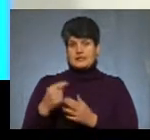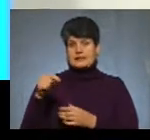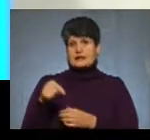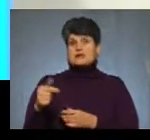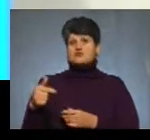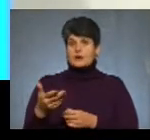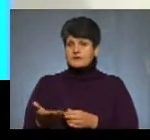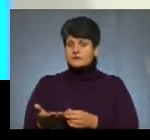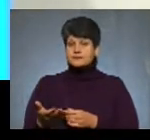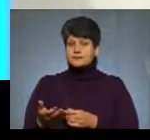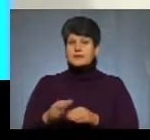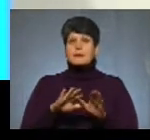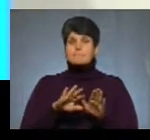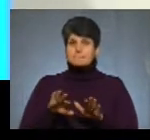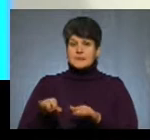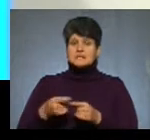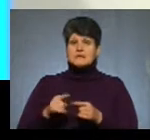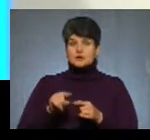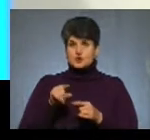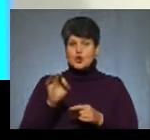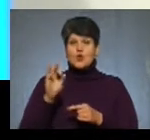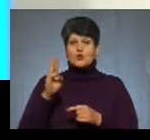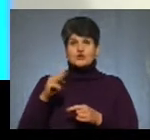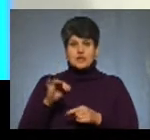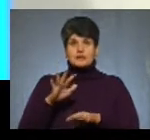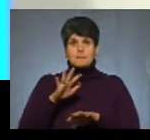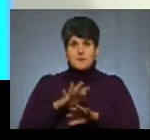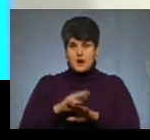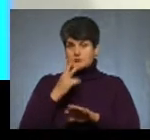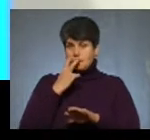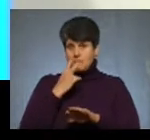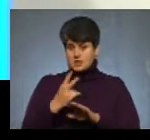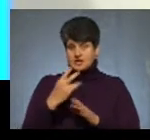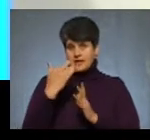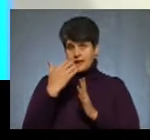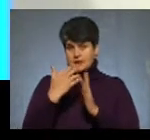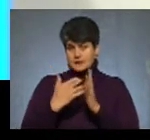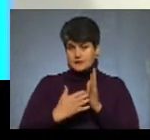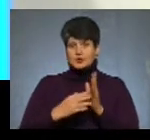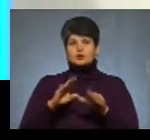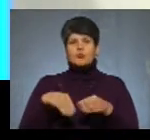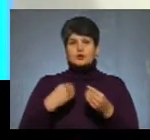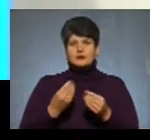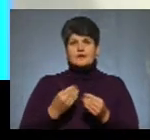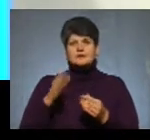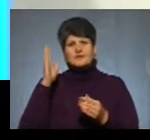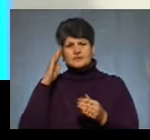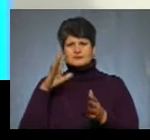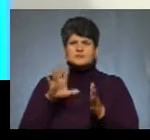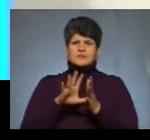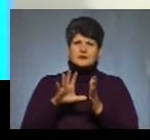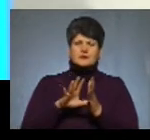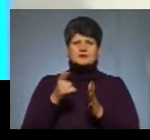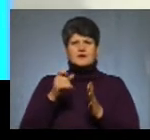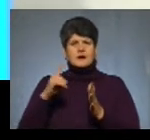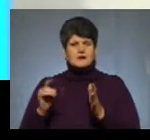гривень. Після того Ощадбанк, бачачи реєстри, які подали житлово-комунальні установи до Ощадбанку, місцевого